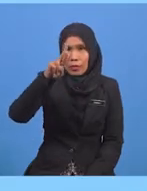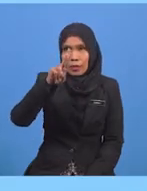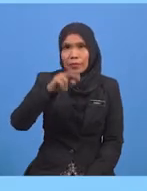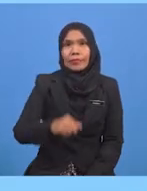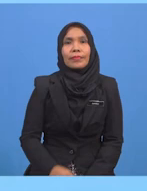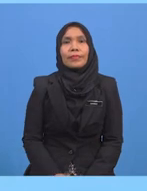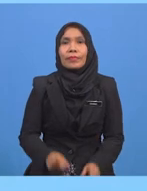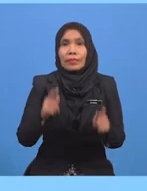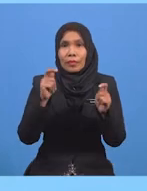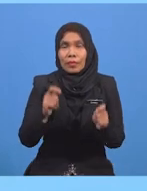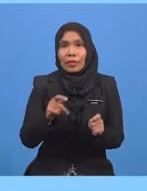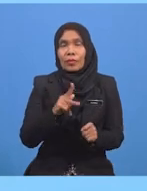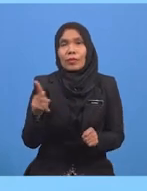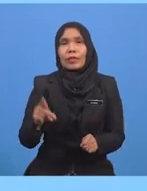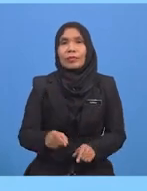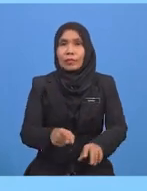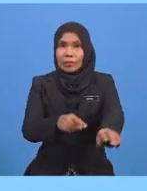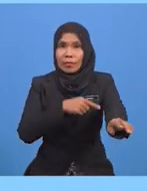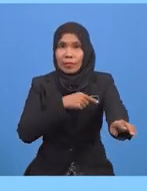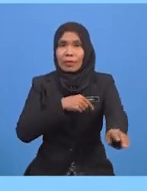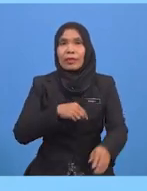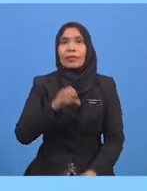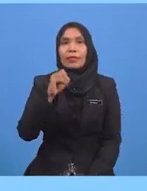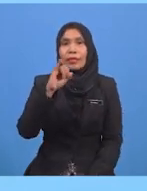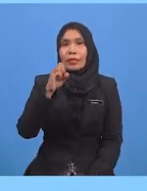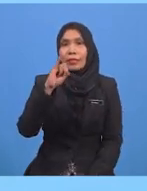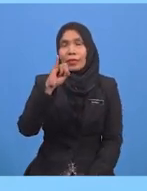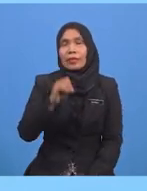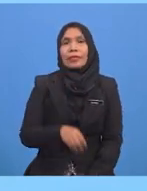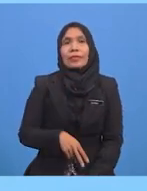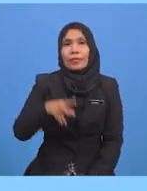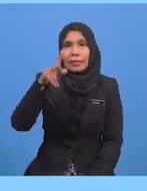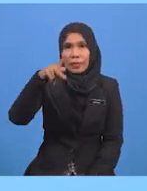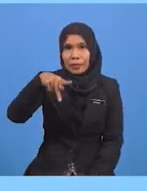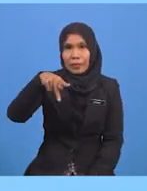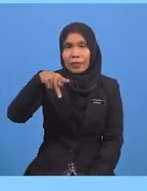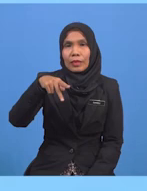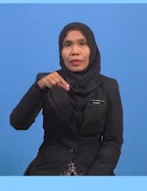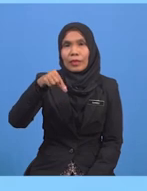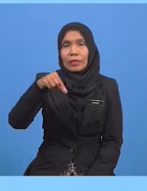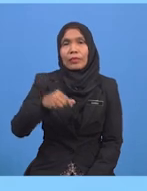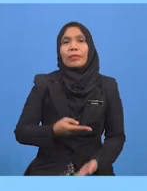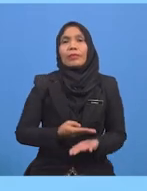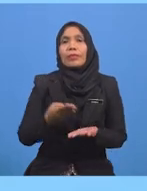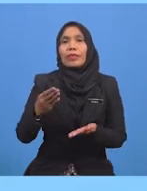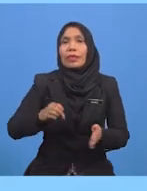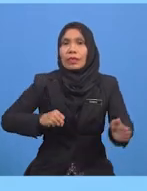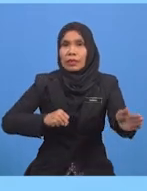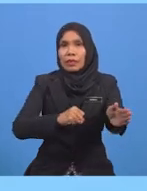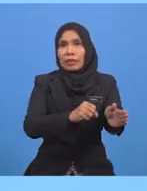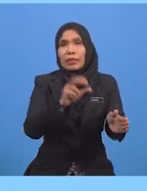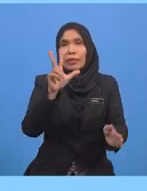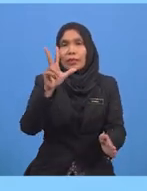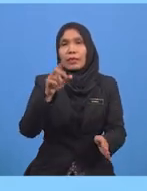tentukan sudut PRQ bagi segitiga di